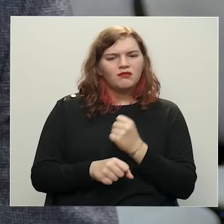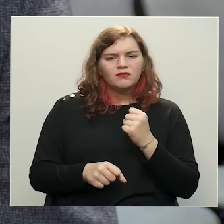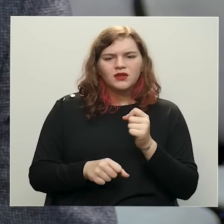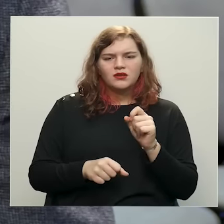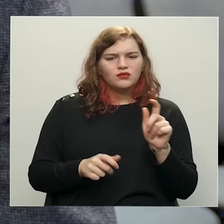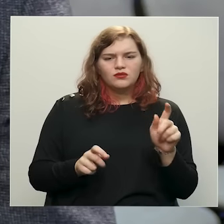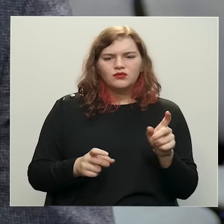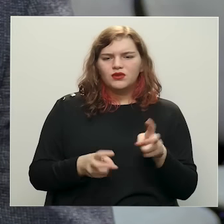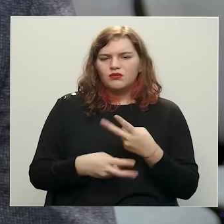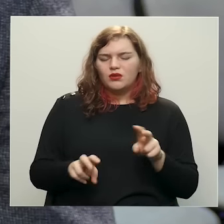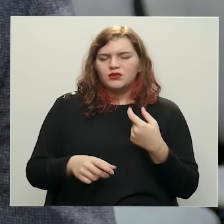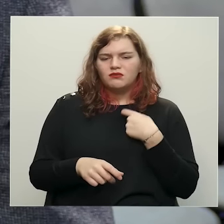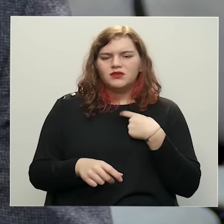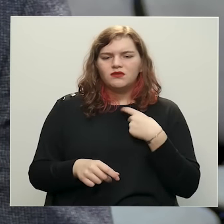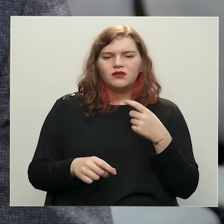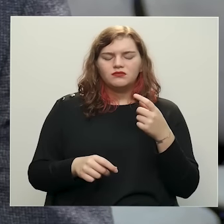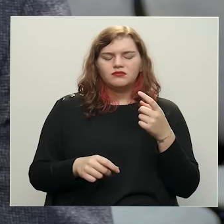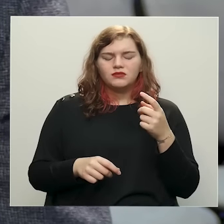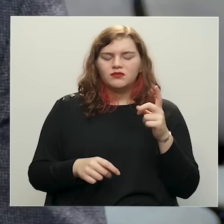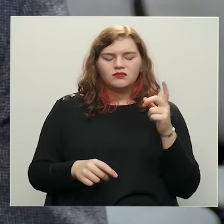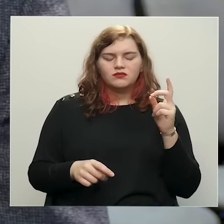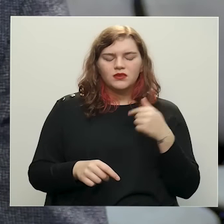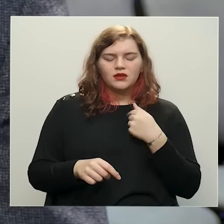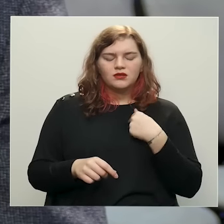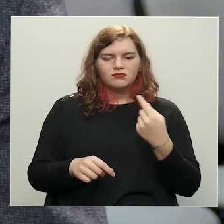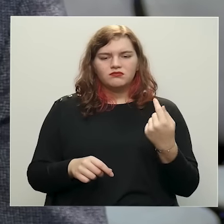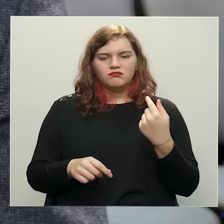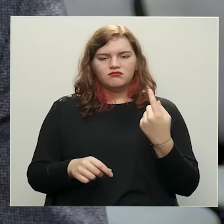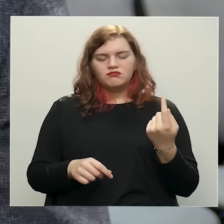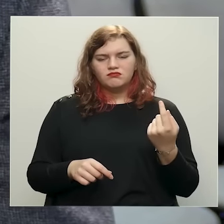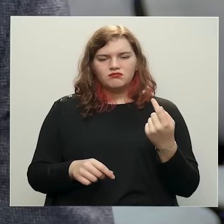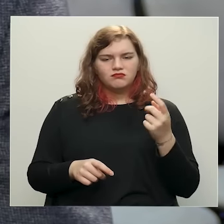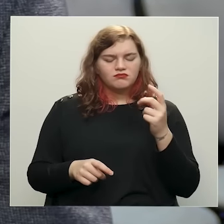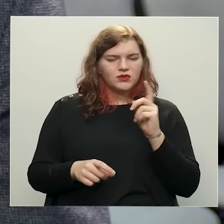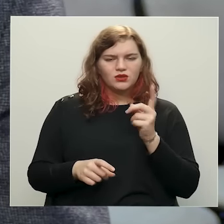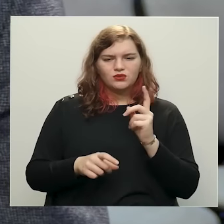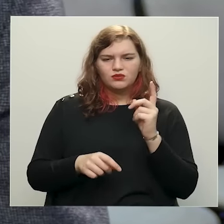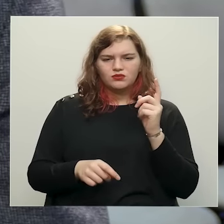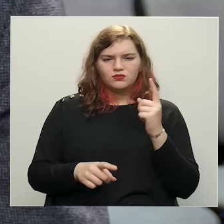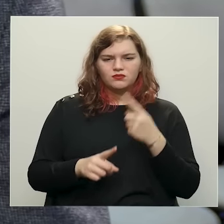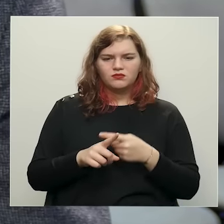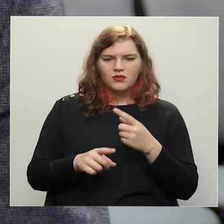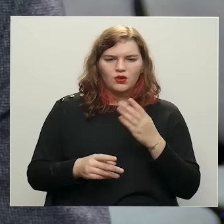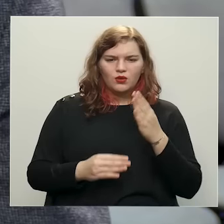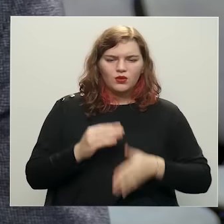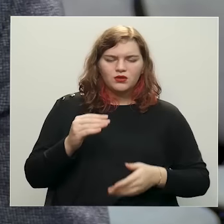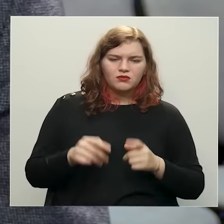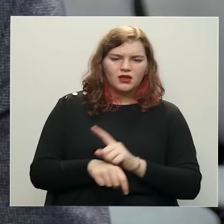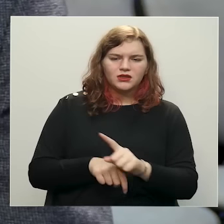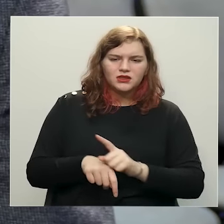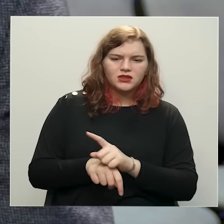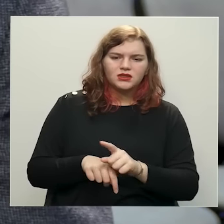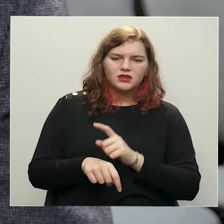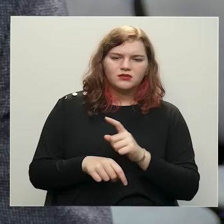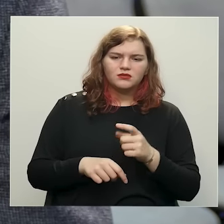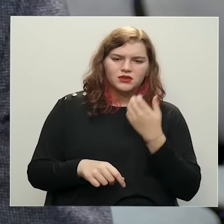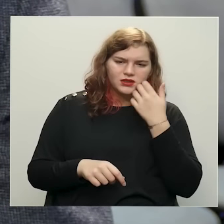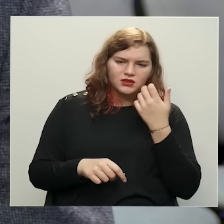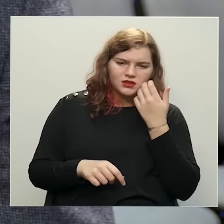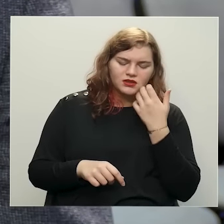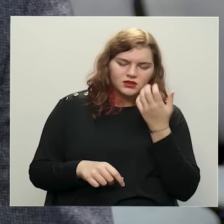Nu mai puteam să controlez eu nimica. Nu, ea mă controla pe mine. În ultima perioadă, vreau să spuneți că de